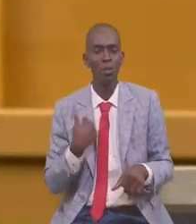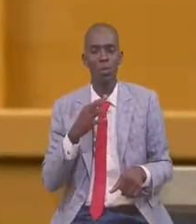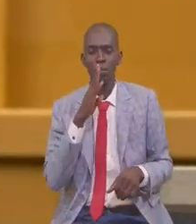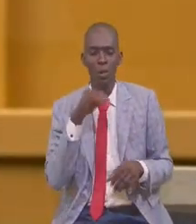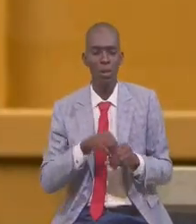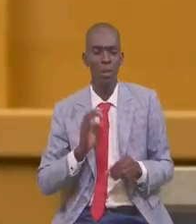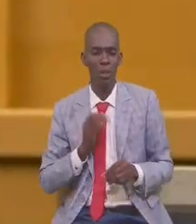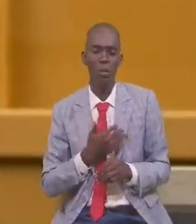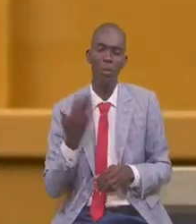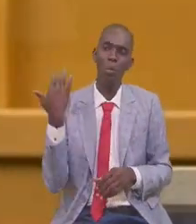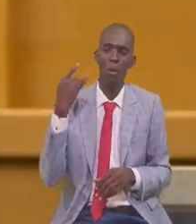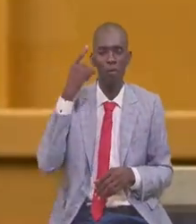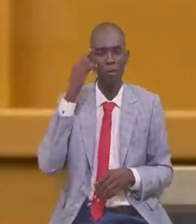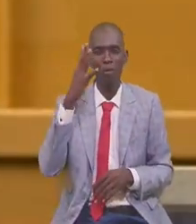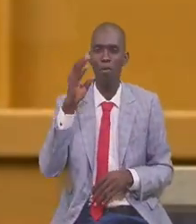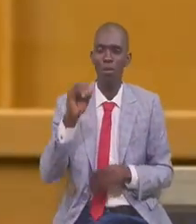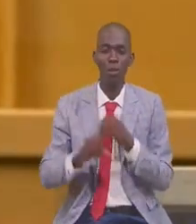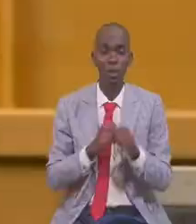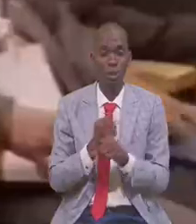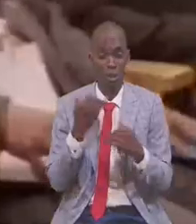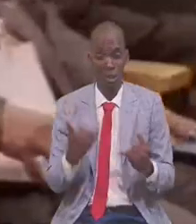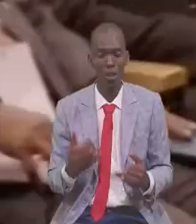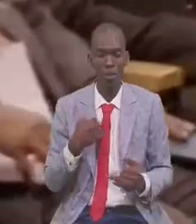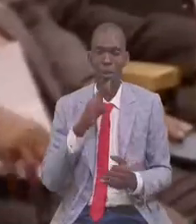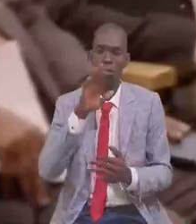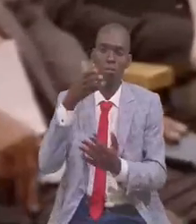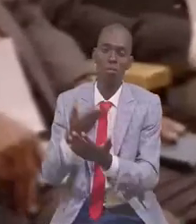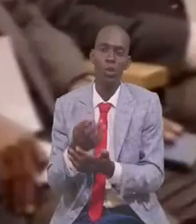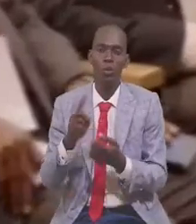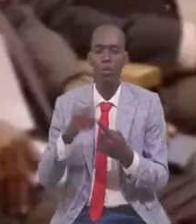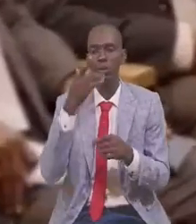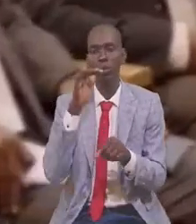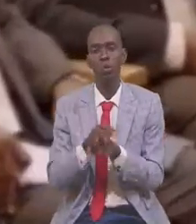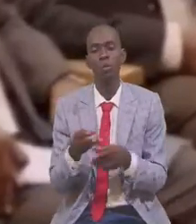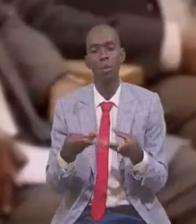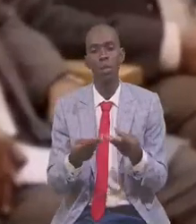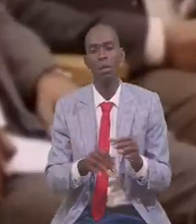c'est assez. Nous allons à la terre promise. Deuxième point maintenant.